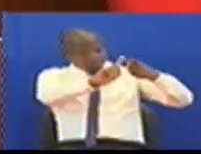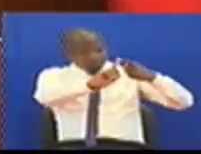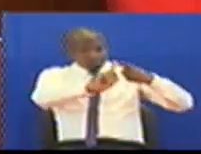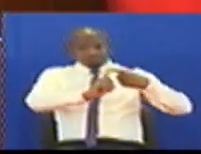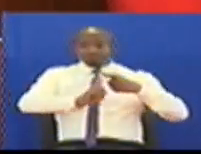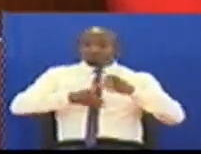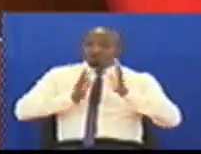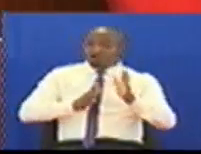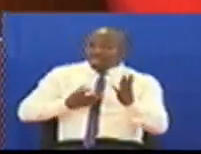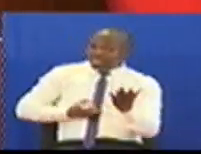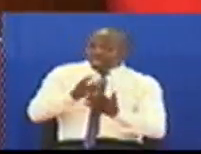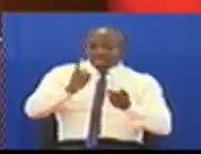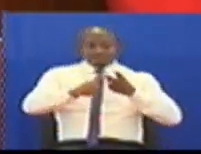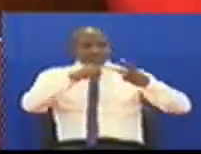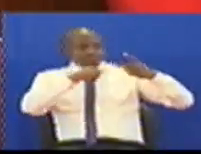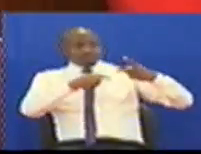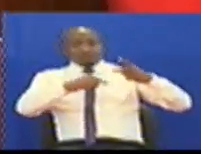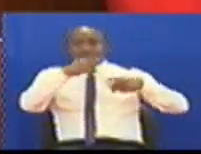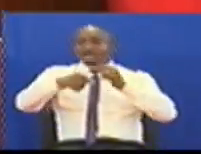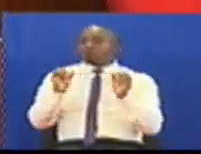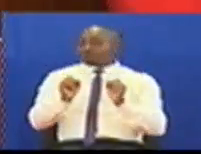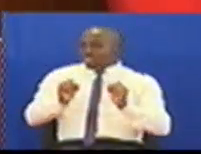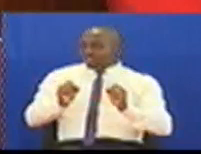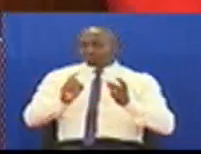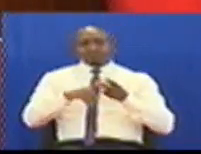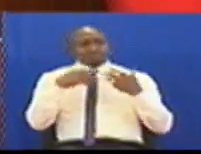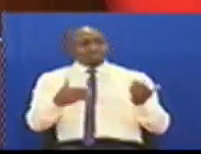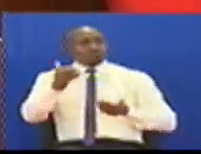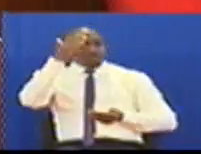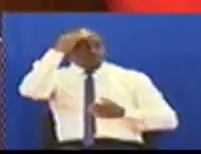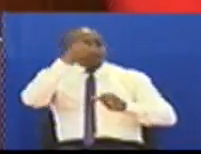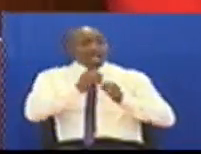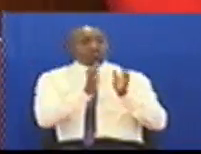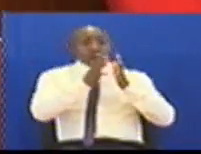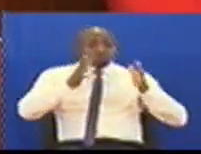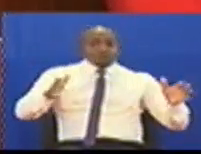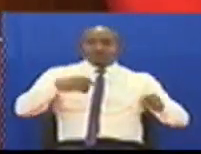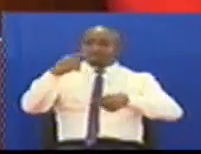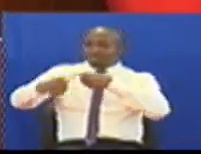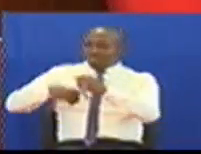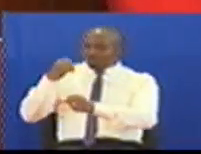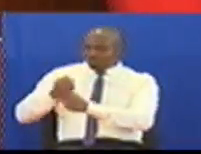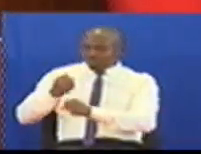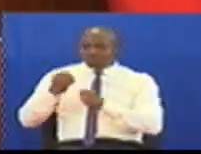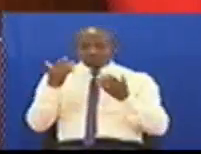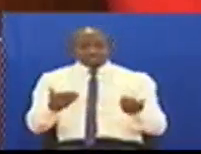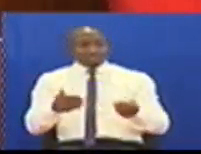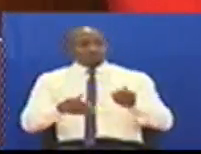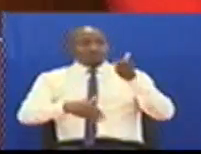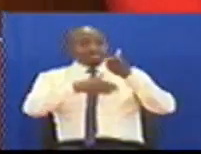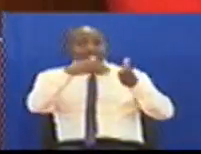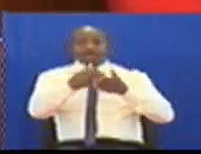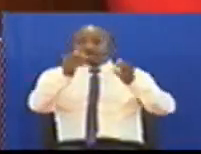kuombe Mheshimiwa Waziri, lakini kwa kutambua kwamba kazi kubwa unayofanya Mheshimiwa Waziri, tunatambua leo hii unajenga daraja la Mbuchi kule